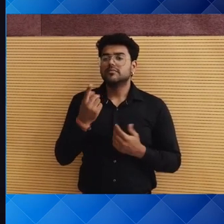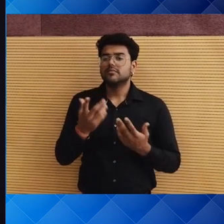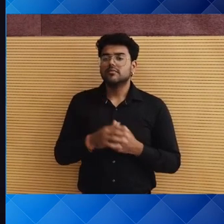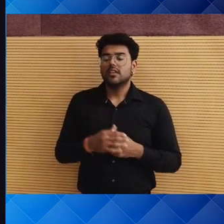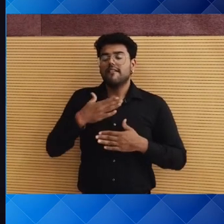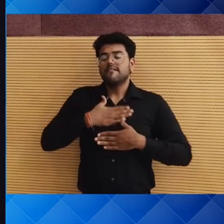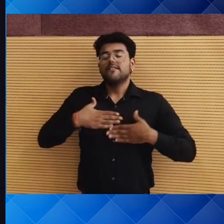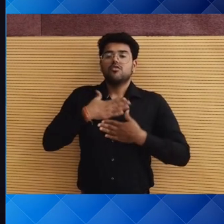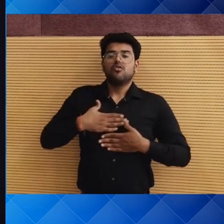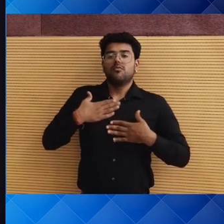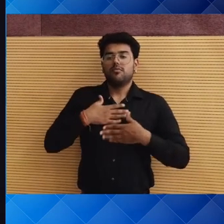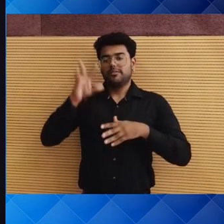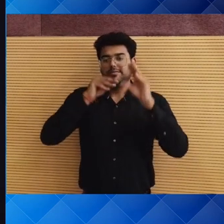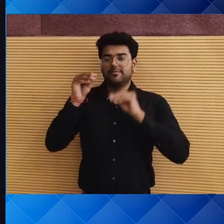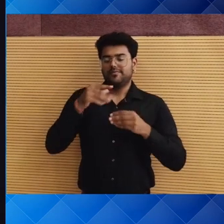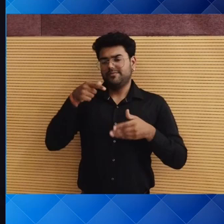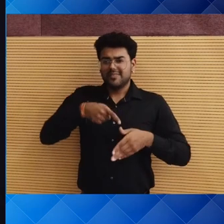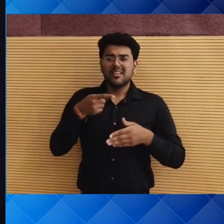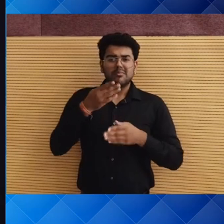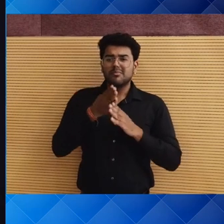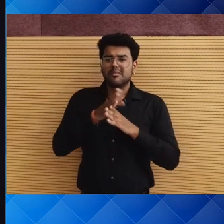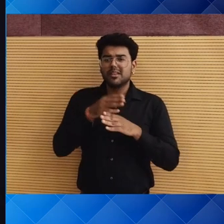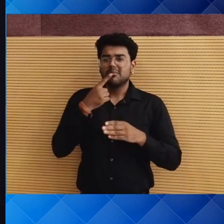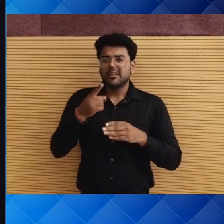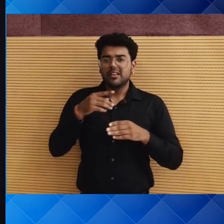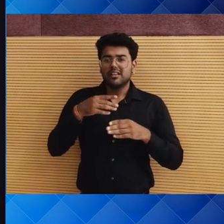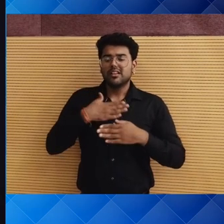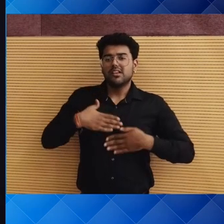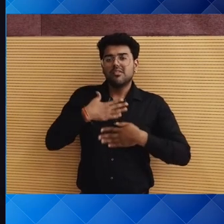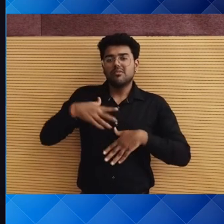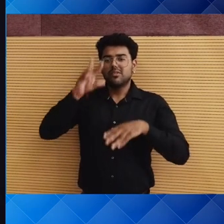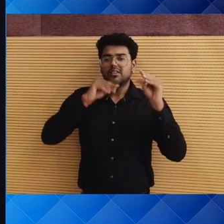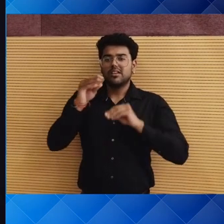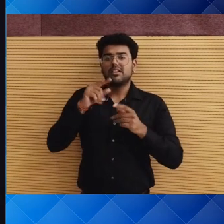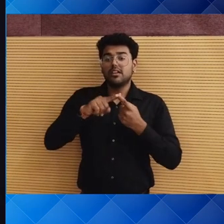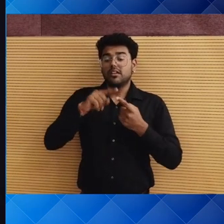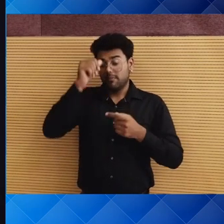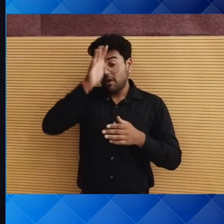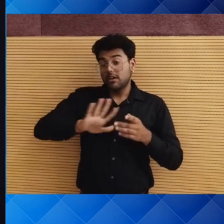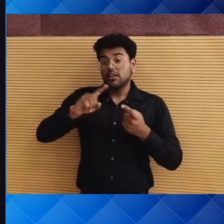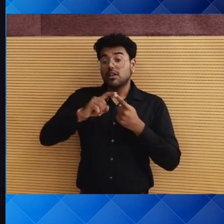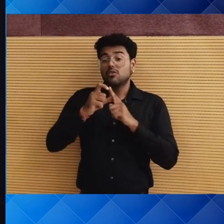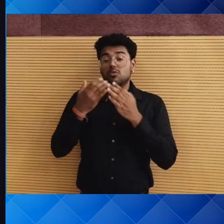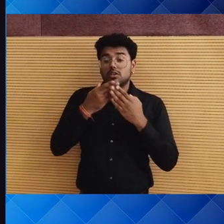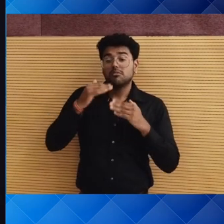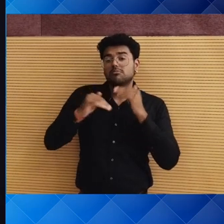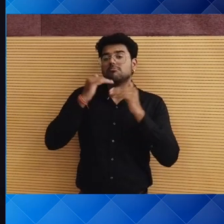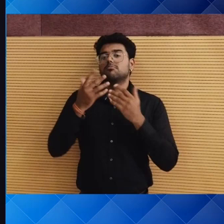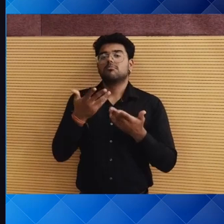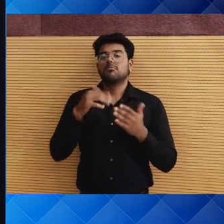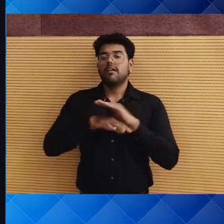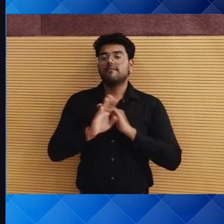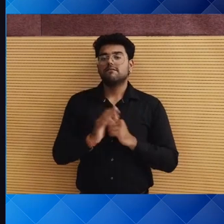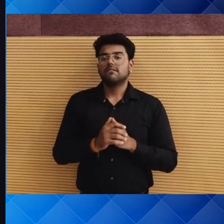जॉयफुल लर्निंग के बारे में हमने भी कहा, जॉयफुल लर्निंग की तार भारत की शिक्षा पद्धति में, भारत की जीवन प्रवाह में जो कहा गया